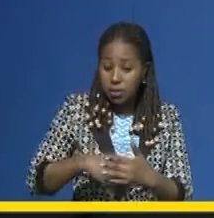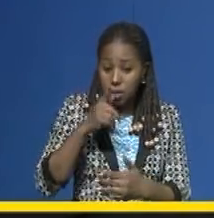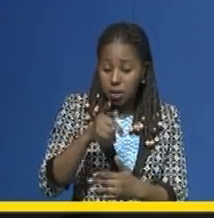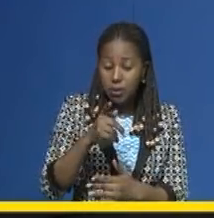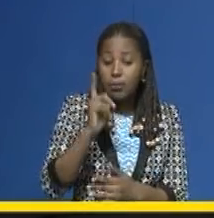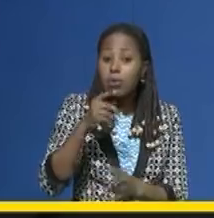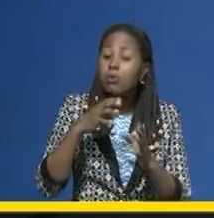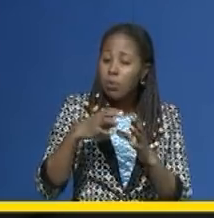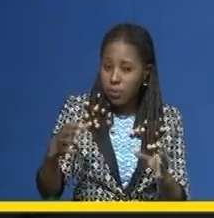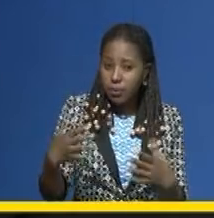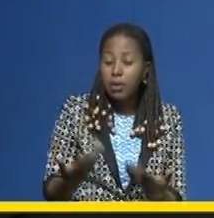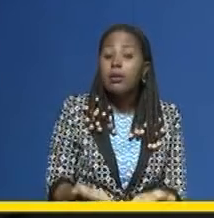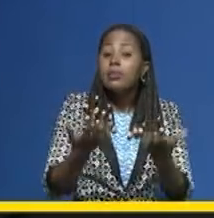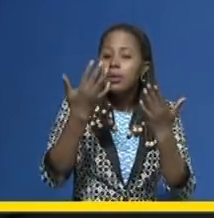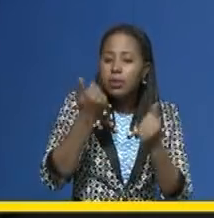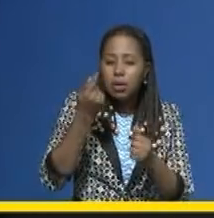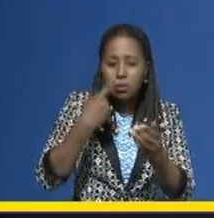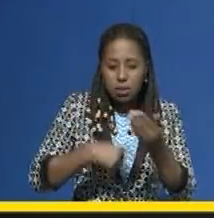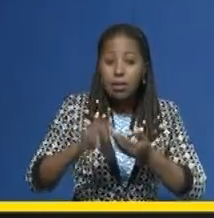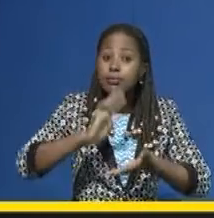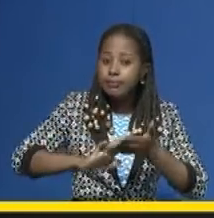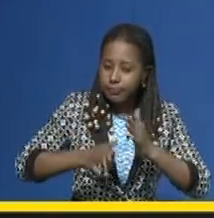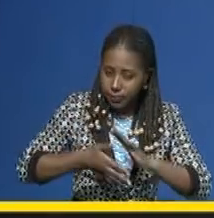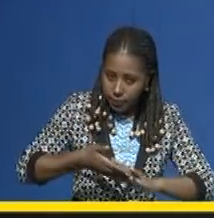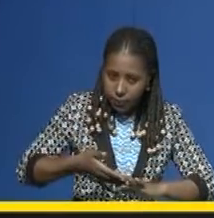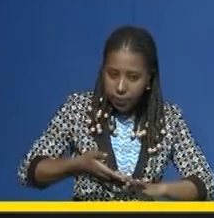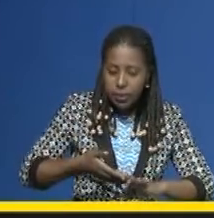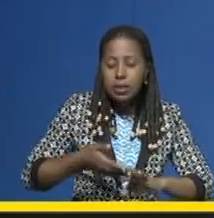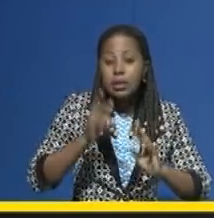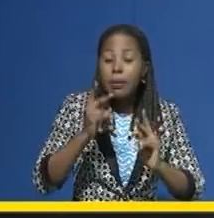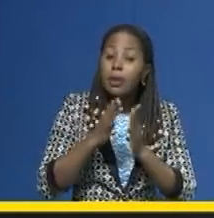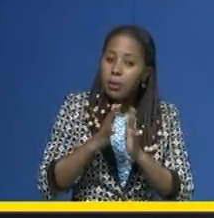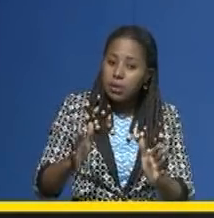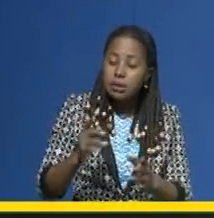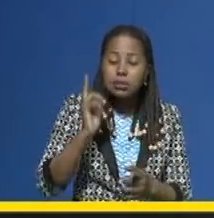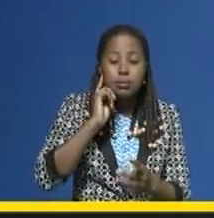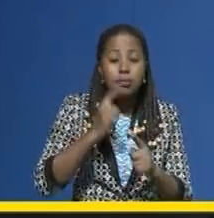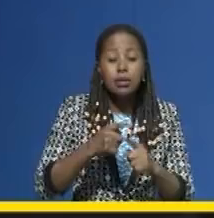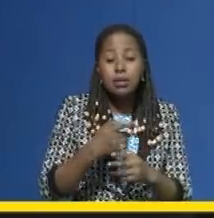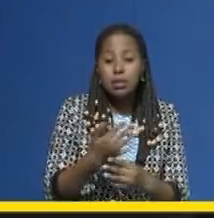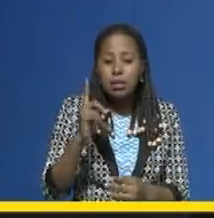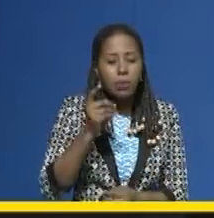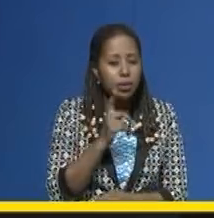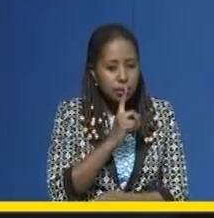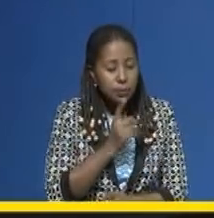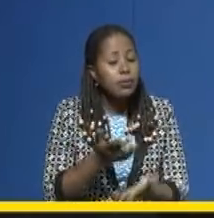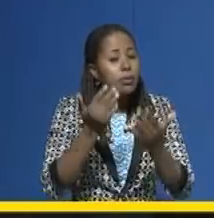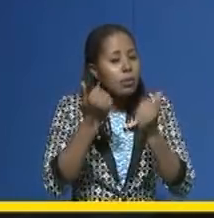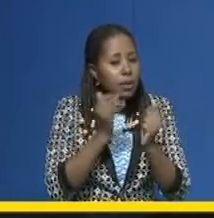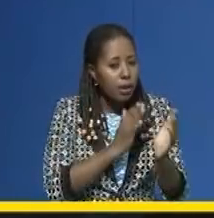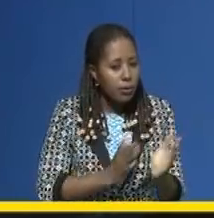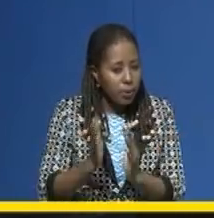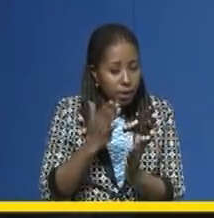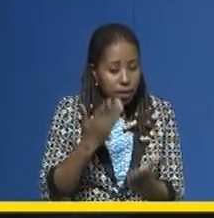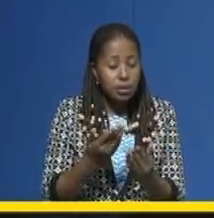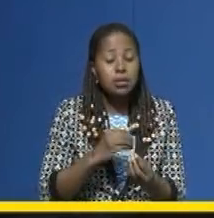wakubwa wanaweza wakaingia makubaliano aidha ya wazi, mara nyingi yanakuwa ya siri, ili kuweza kupanga kiasi